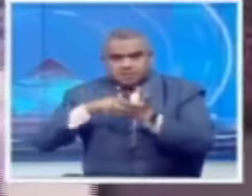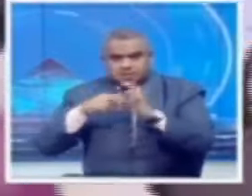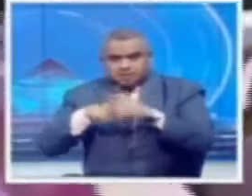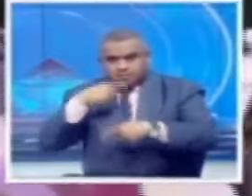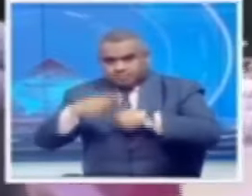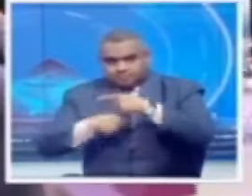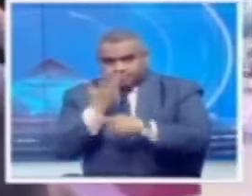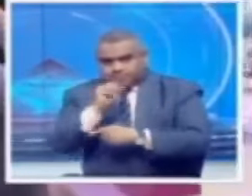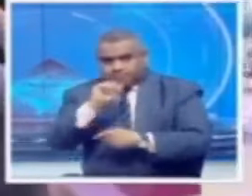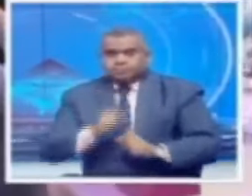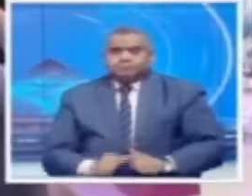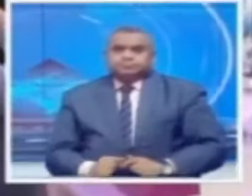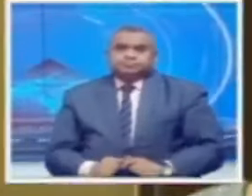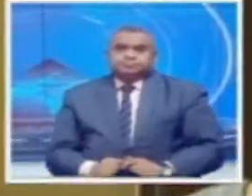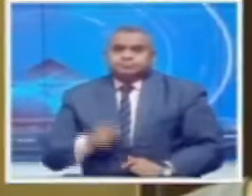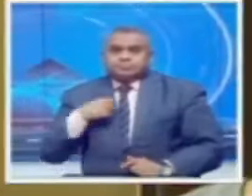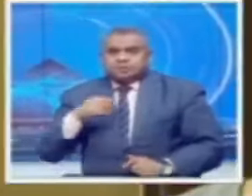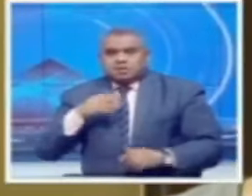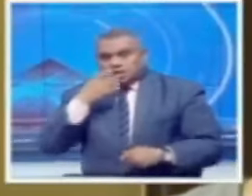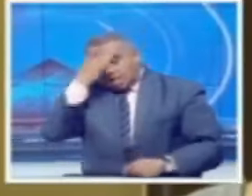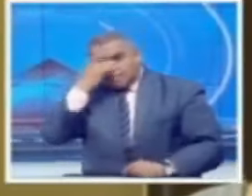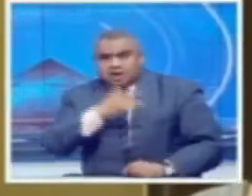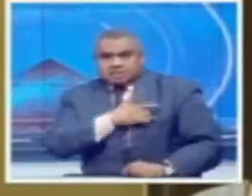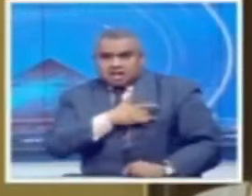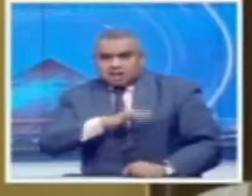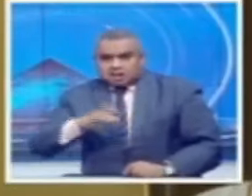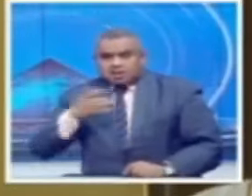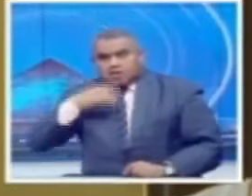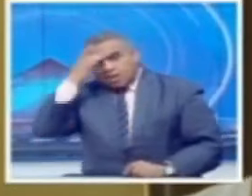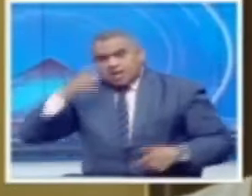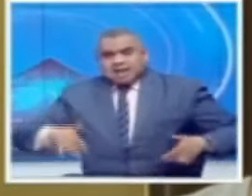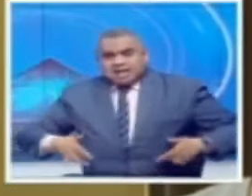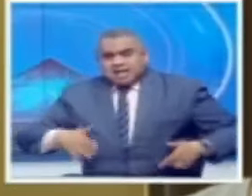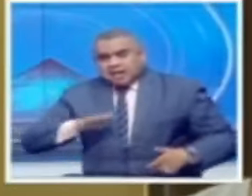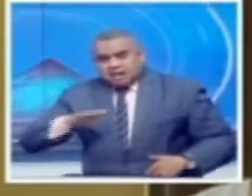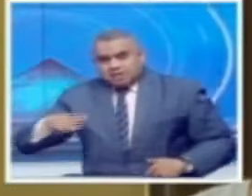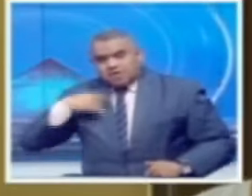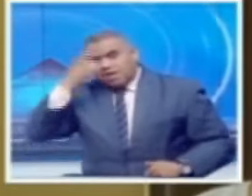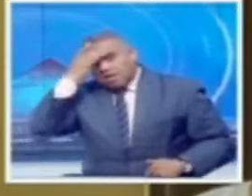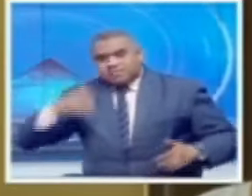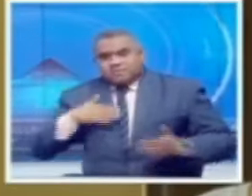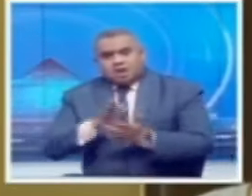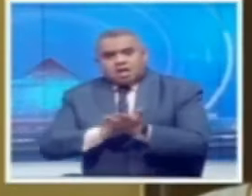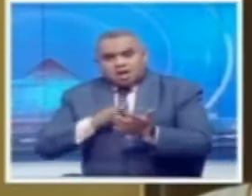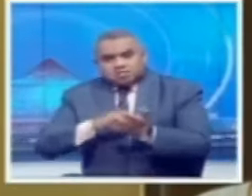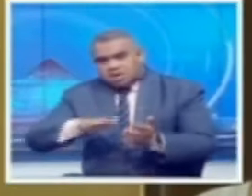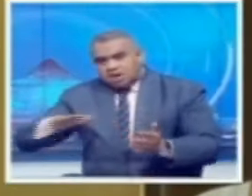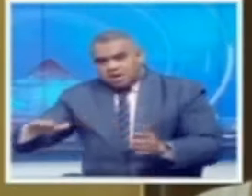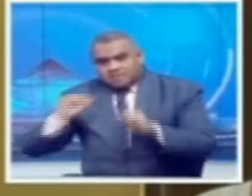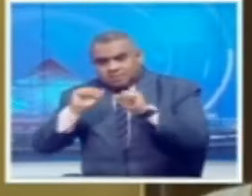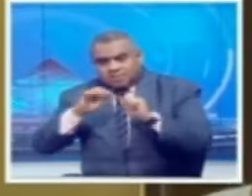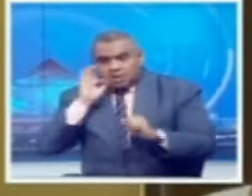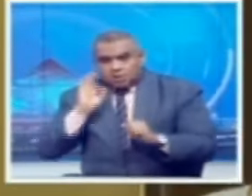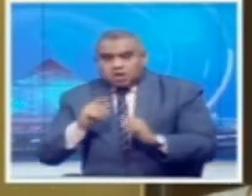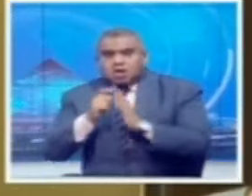جاي في أمراض القلب للأطفال، في أمراض الكلى للأطفال، في أمراض المبتسرين للأطفال، بحيث أن يبقى